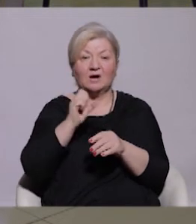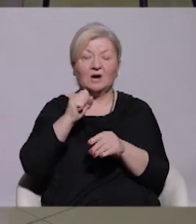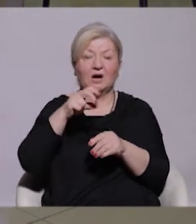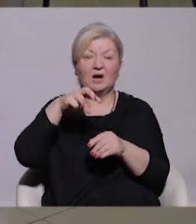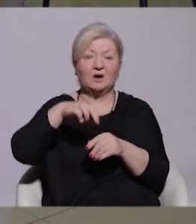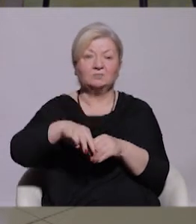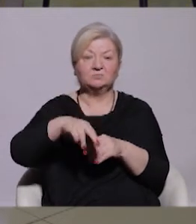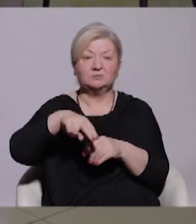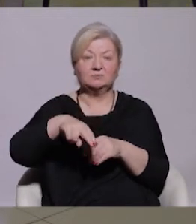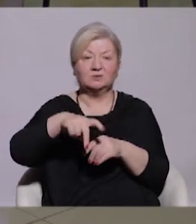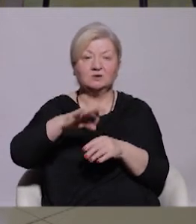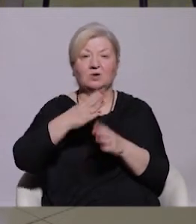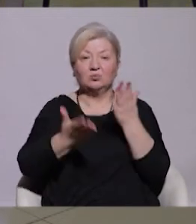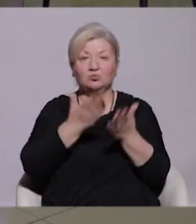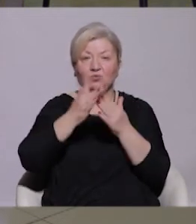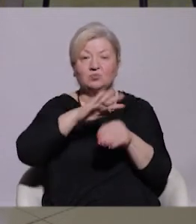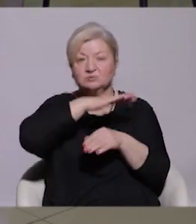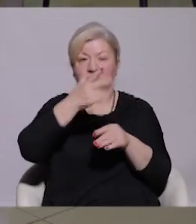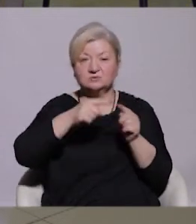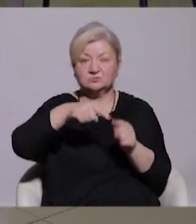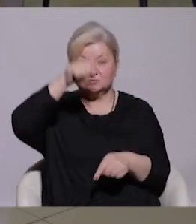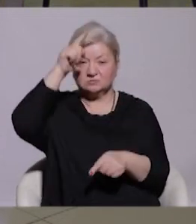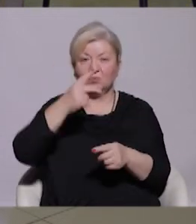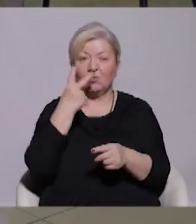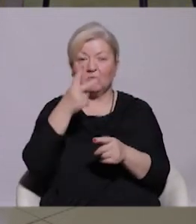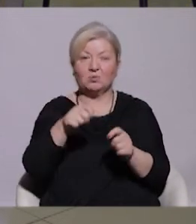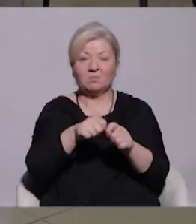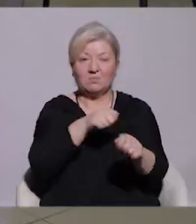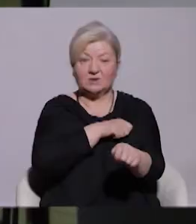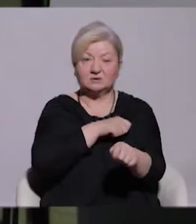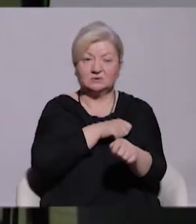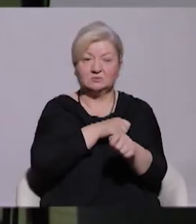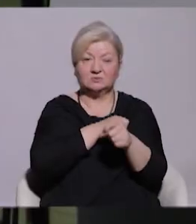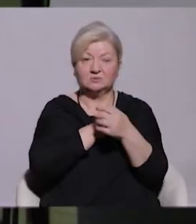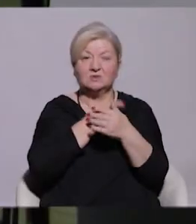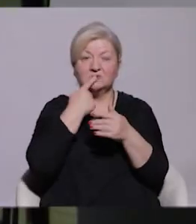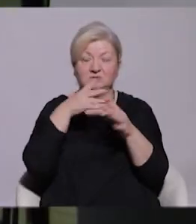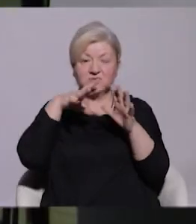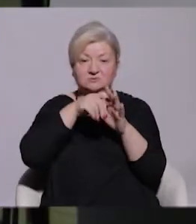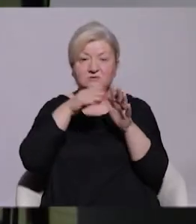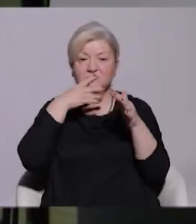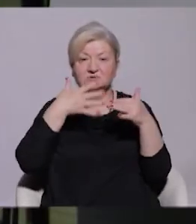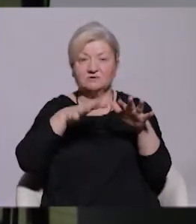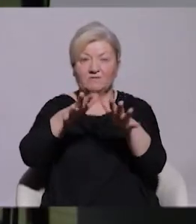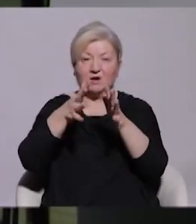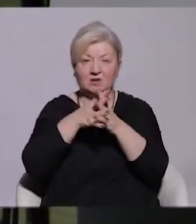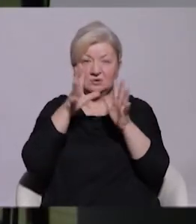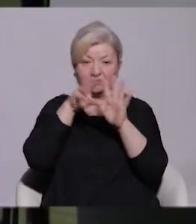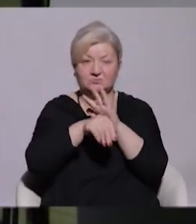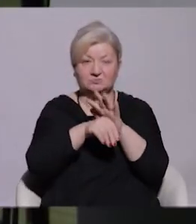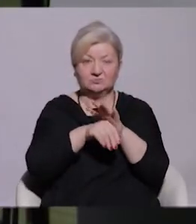ამპლიტუდა? თუ ტალღის სიმაღლე არის 2 მეტრი, ზღვაში, ანუ